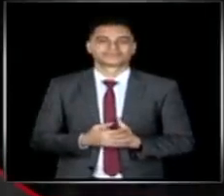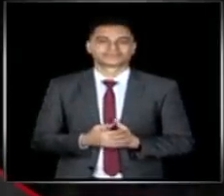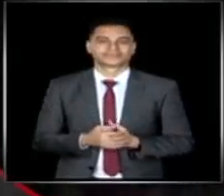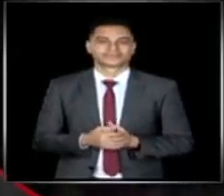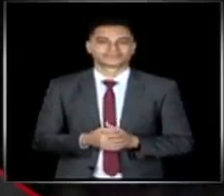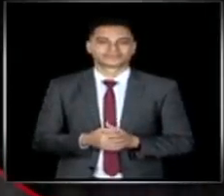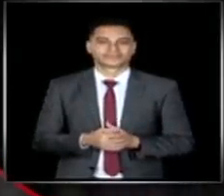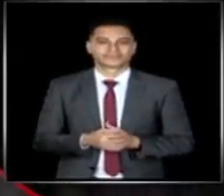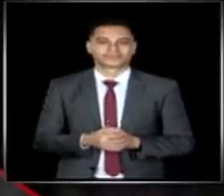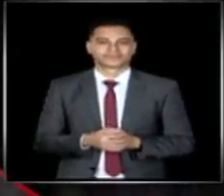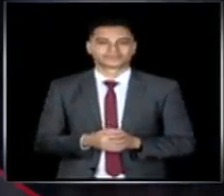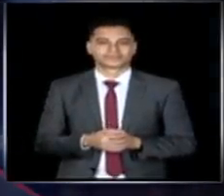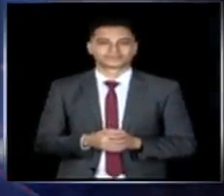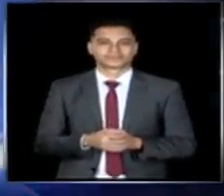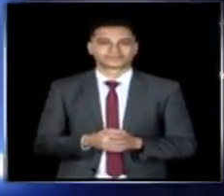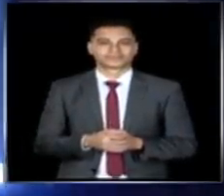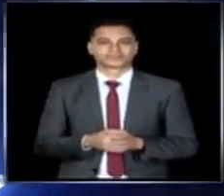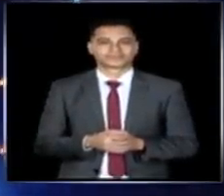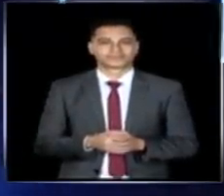عجلة الحظ،